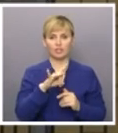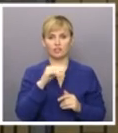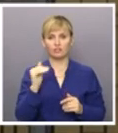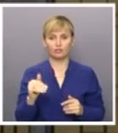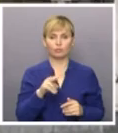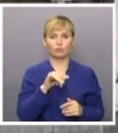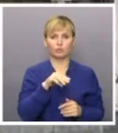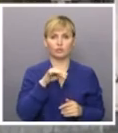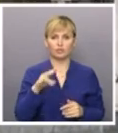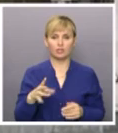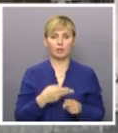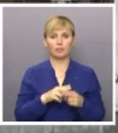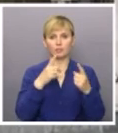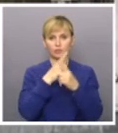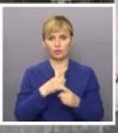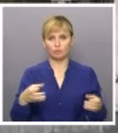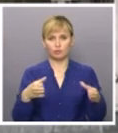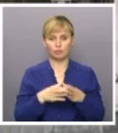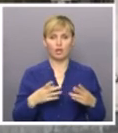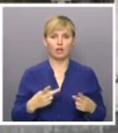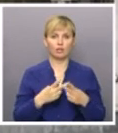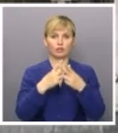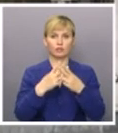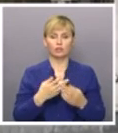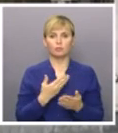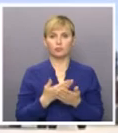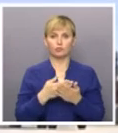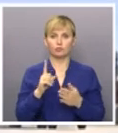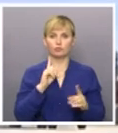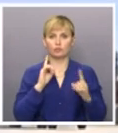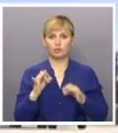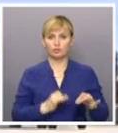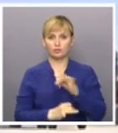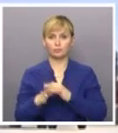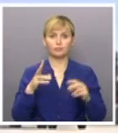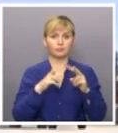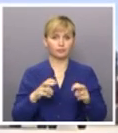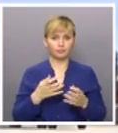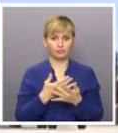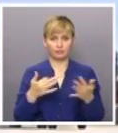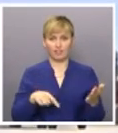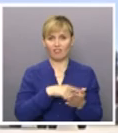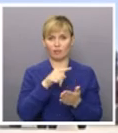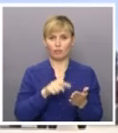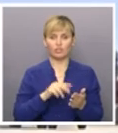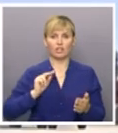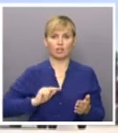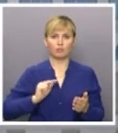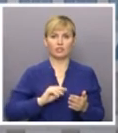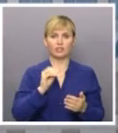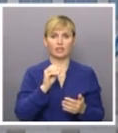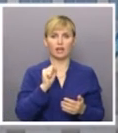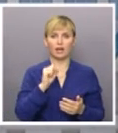Владимир Путин. Об этом сообщает пресс-служба Акорды. Предполагается, что в ходе заседания будут рассмотрены текущие вопросы функционирования